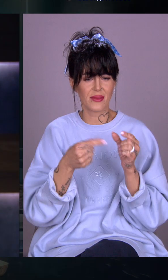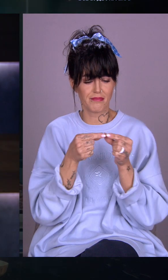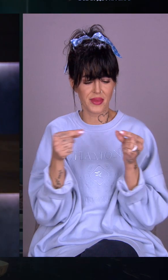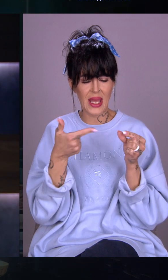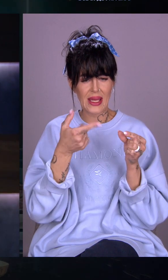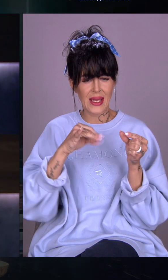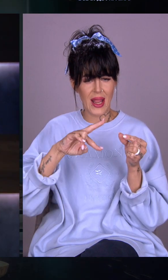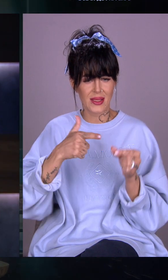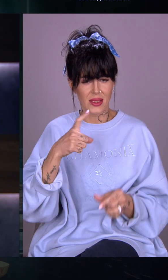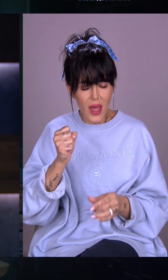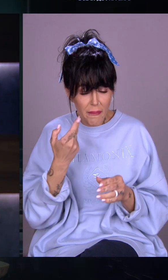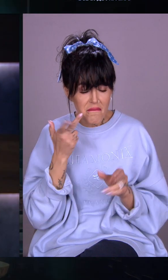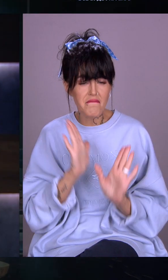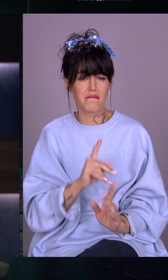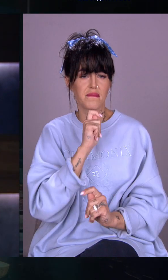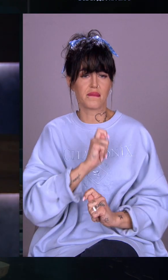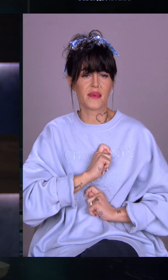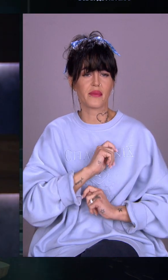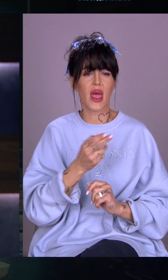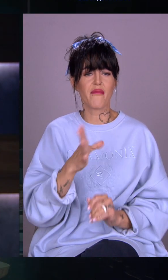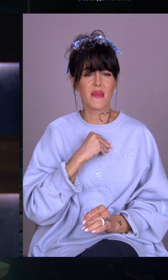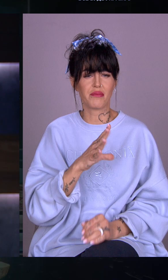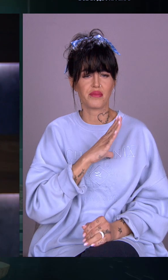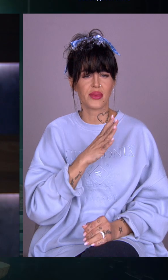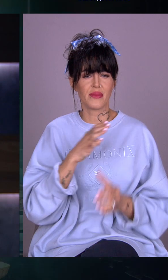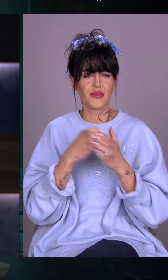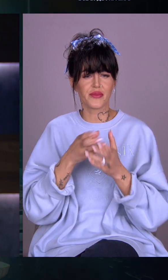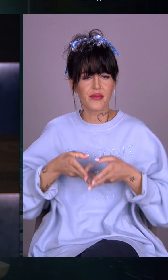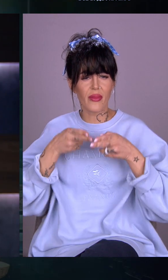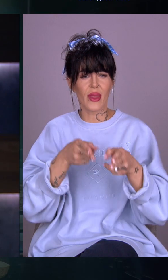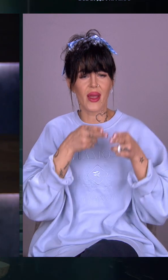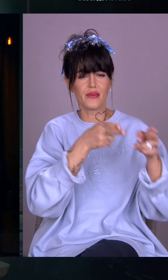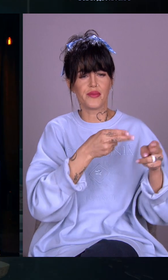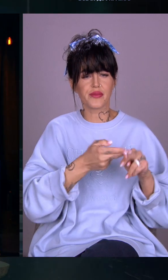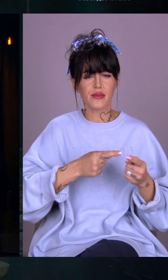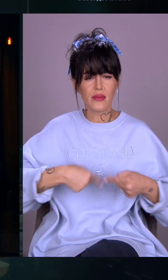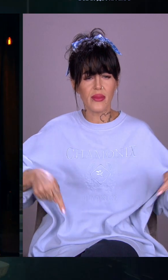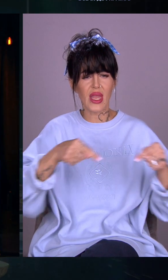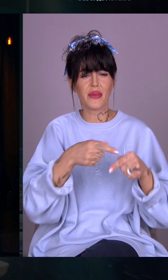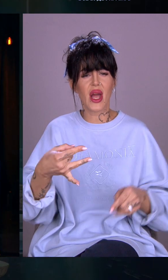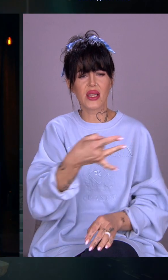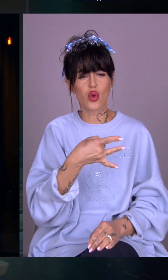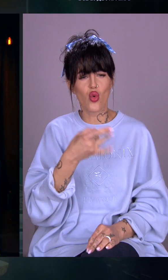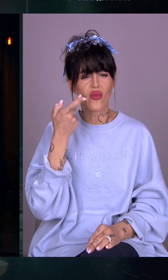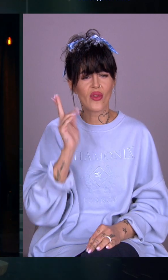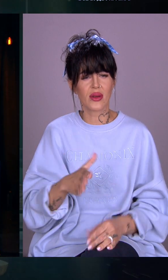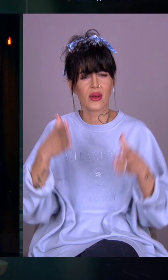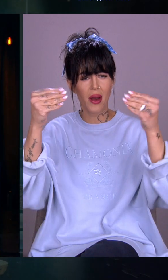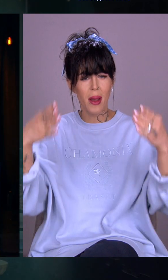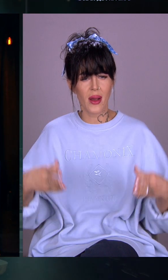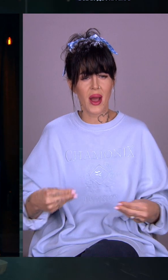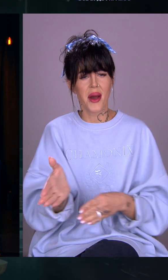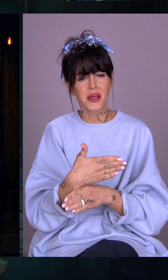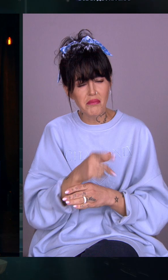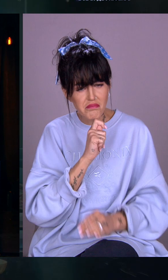ми з пацанами були на півдні, і там Вілкове, Рені, це такий рибний регіон. Пам'ятаєте, нам по пакету риби? По пакету риби, так, да, подарували.